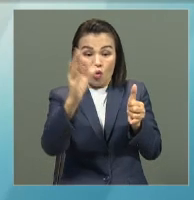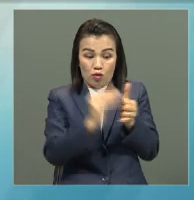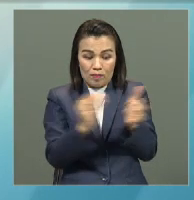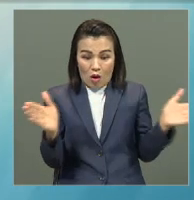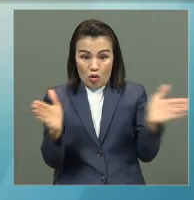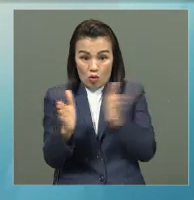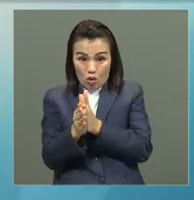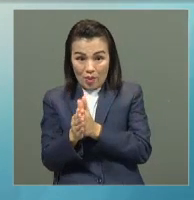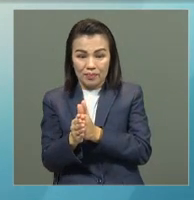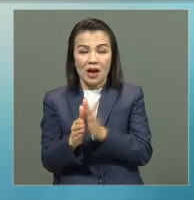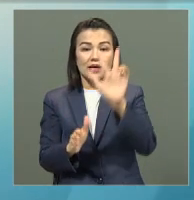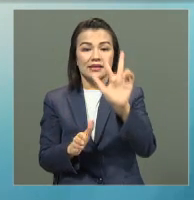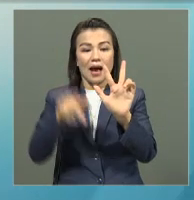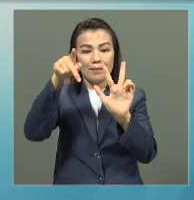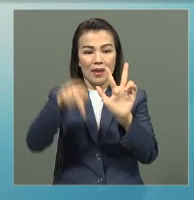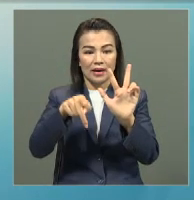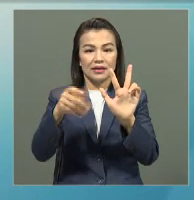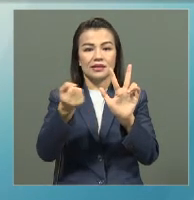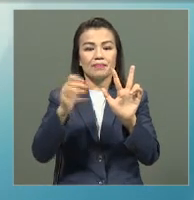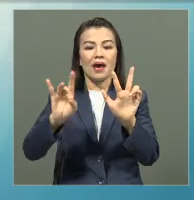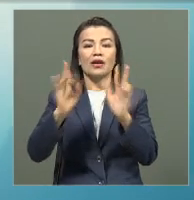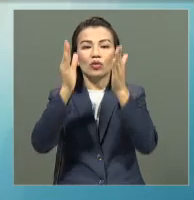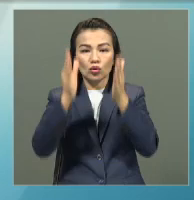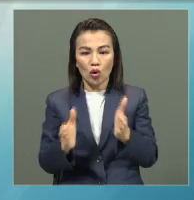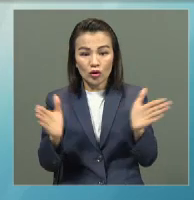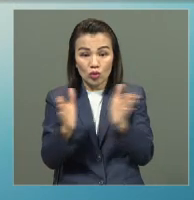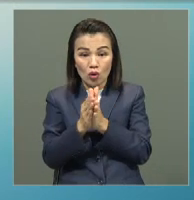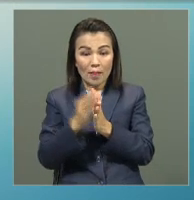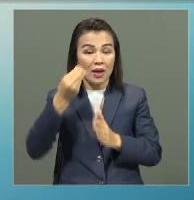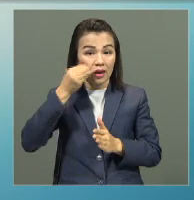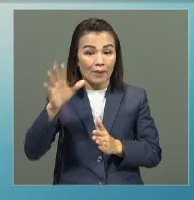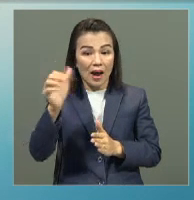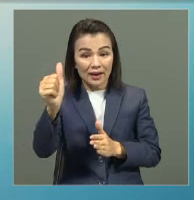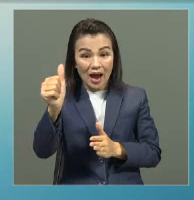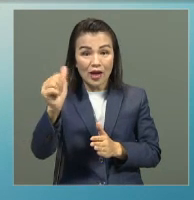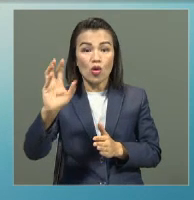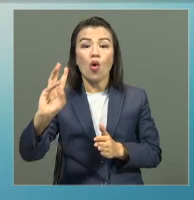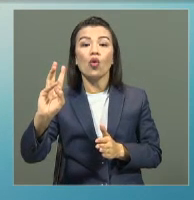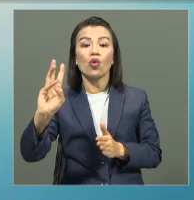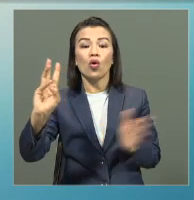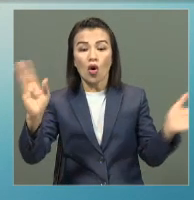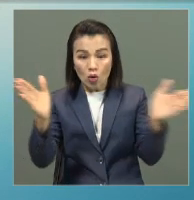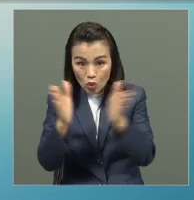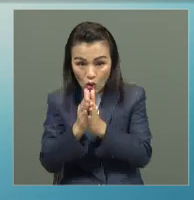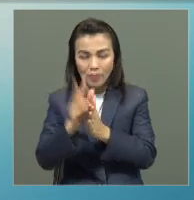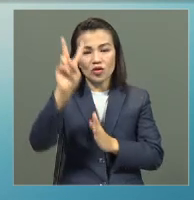ชั่วโมงนะครับแล้วก็ทำให้ผู้ป่วยยืนยันสะสมเพิ่มขึ้นเป็น3,000 18รายหายป่วยเพิ่มขึ้นอีก 6รายนะครับก็เป็น